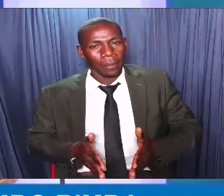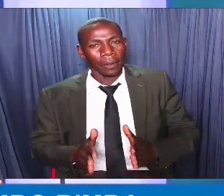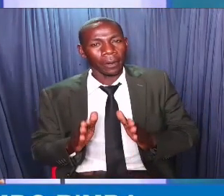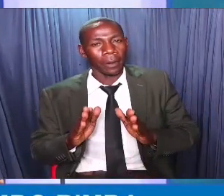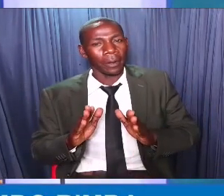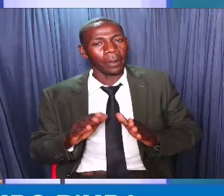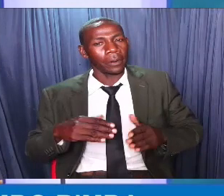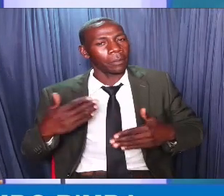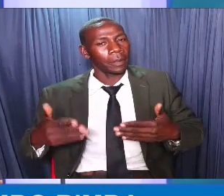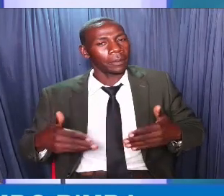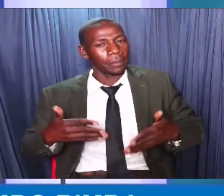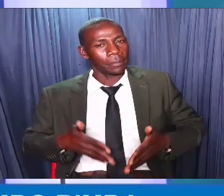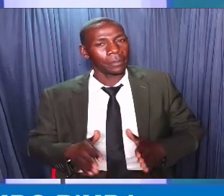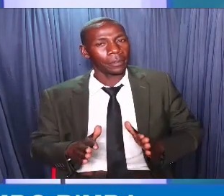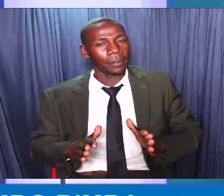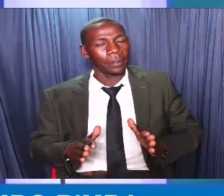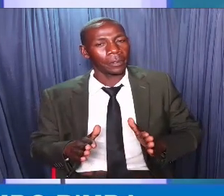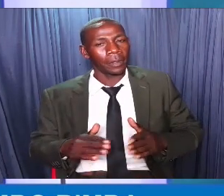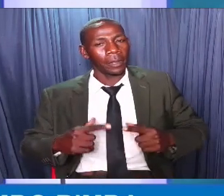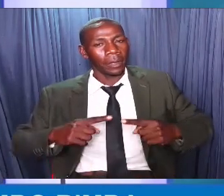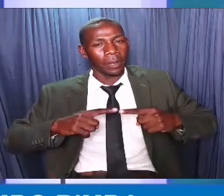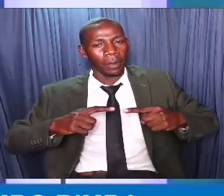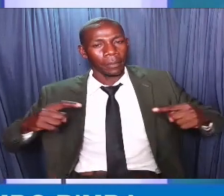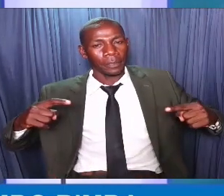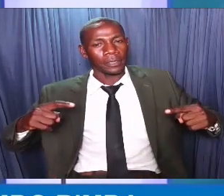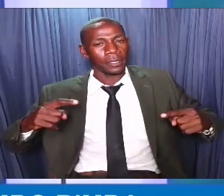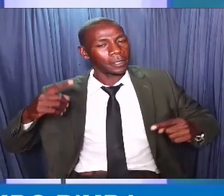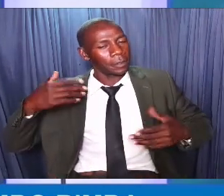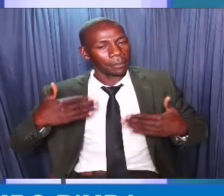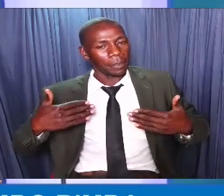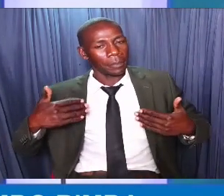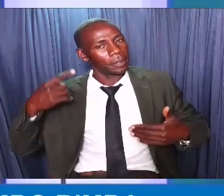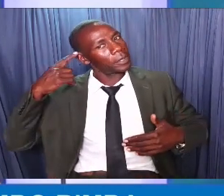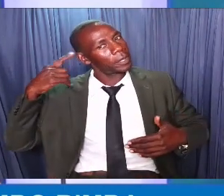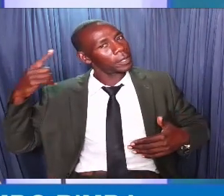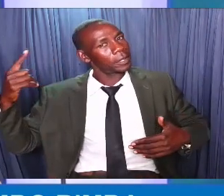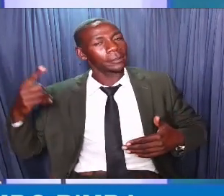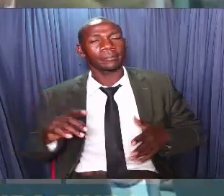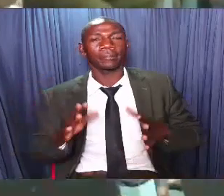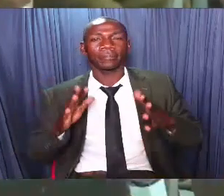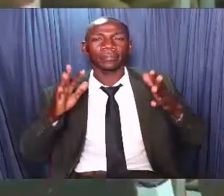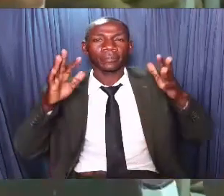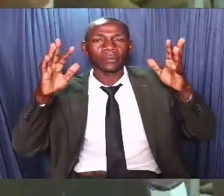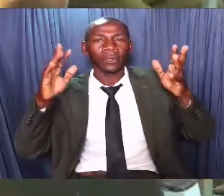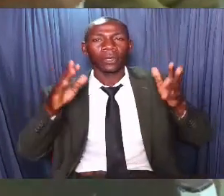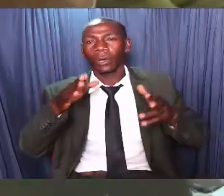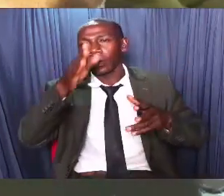kawaida. Normal delivery. Kinyume na akili za wanadamu. Contrary to human understanding.